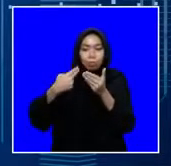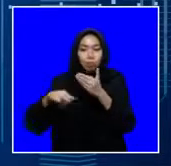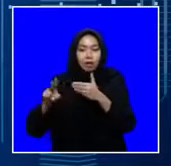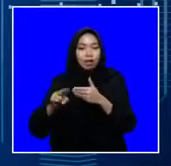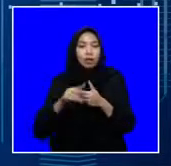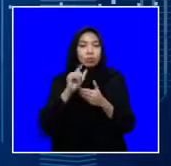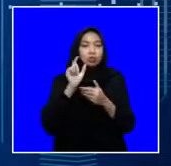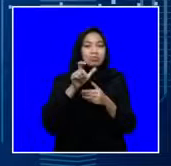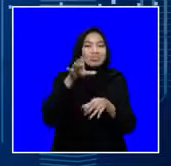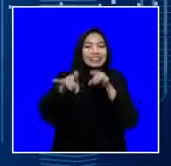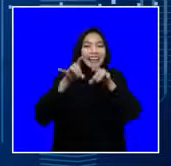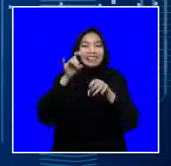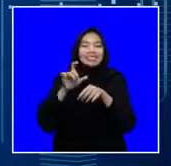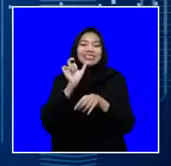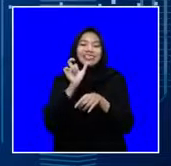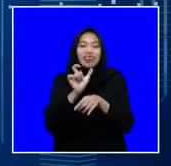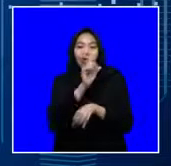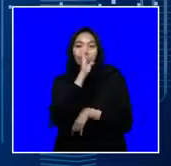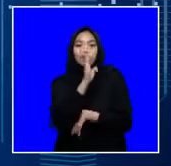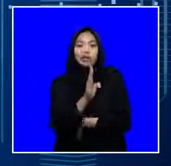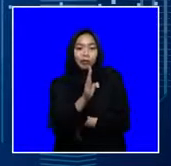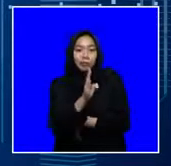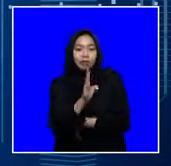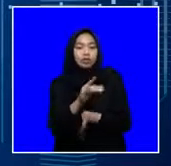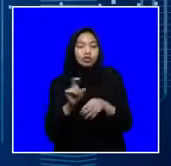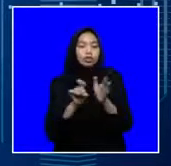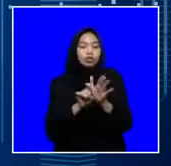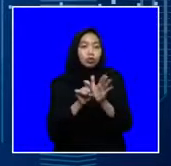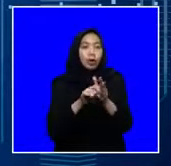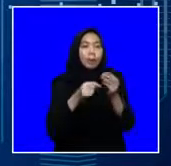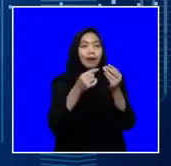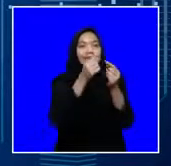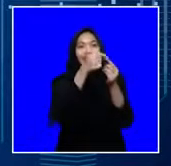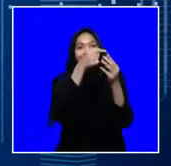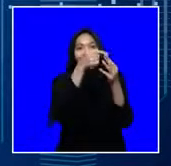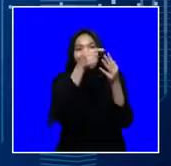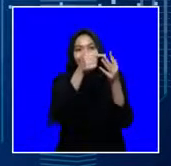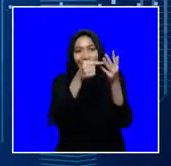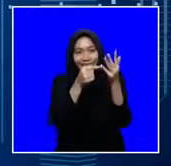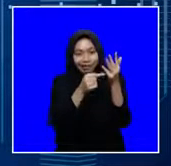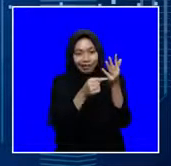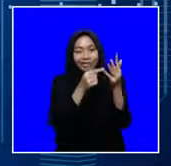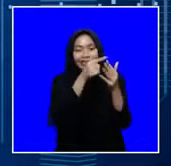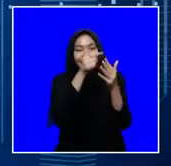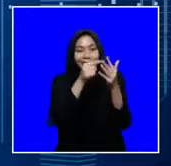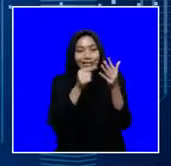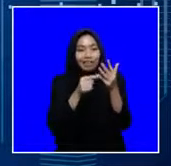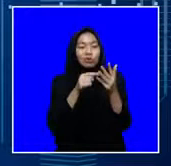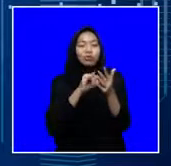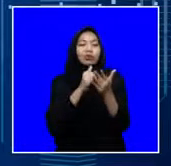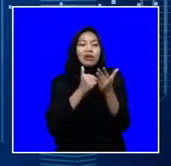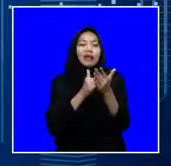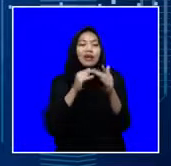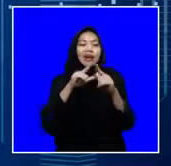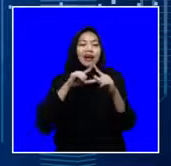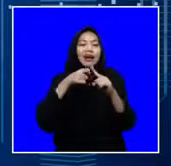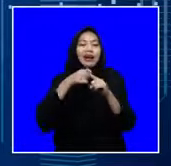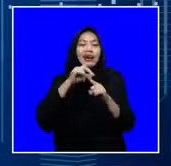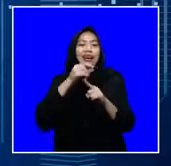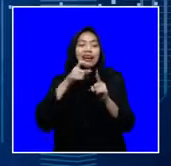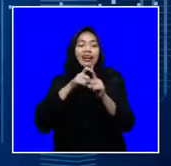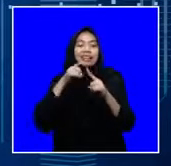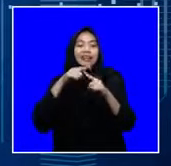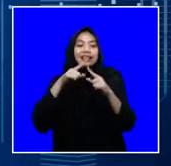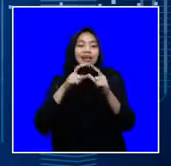objektif, menggunakan beberapa indeks dari ranking-ranking dan juga akreditasi, dan itu akan menjadi suatu sistem